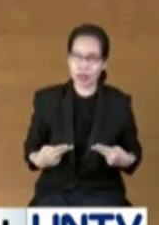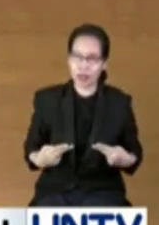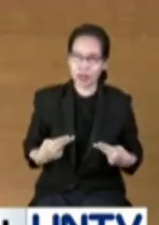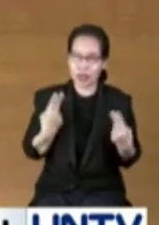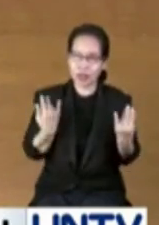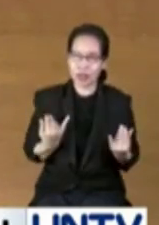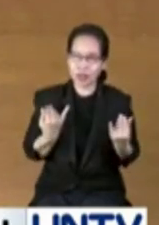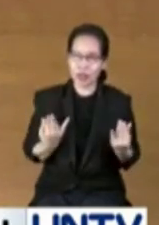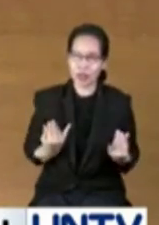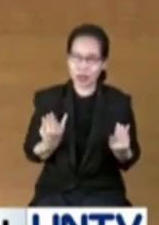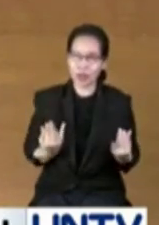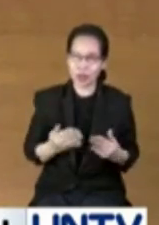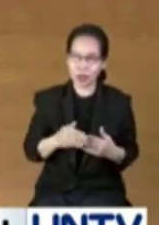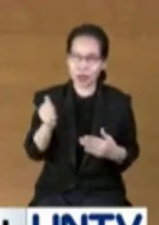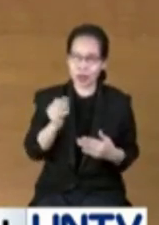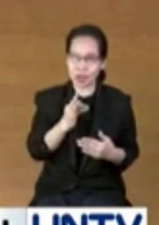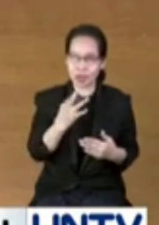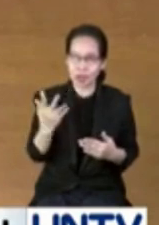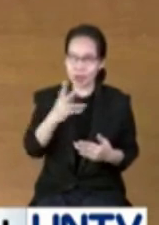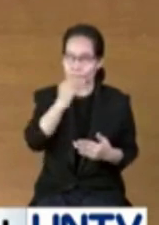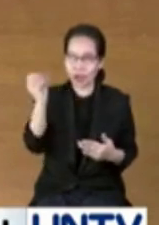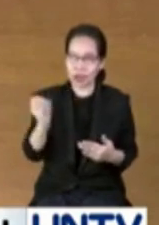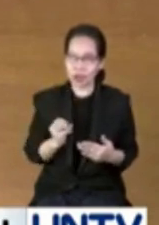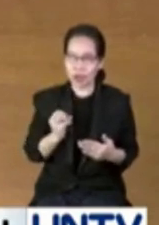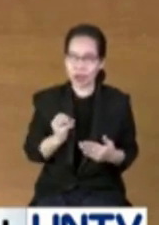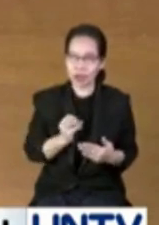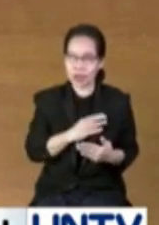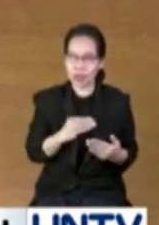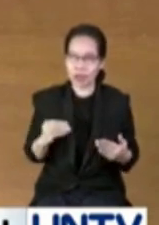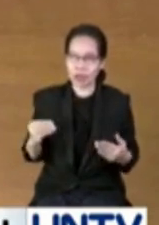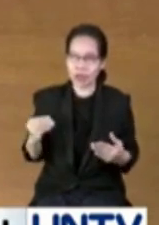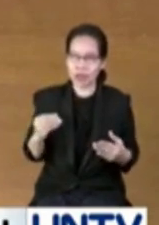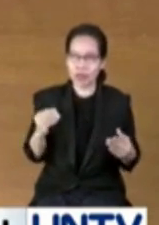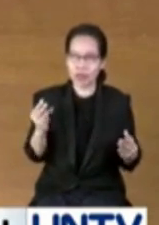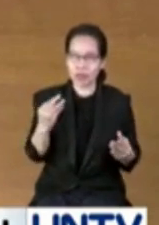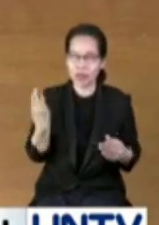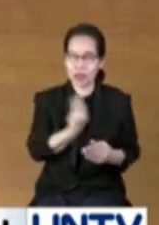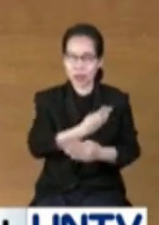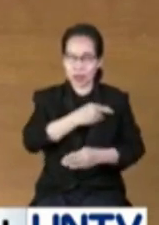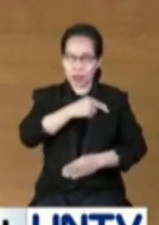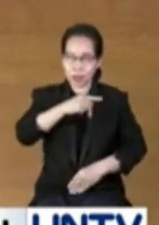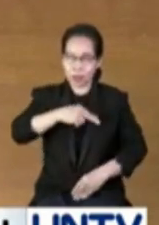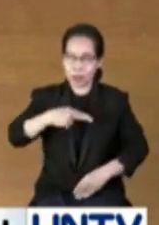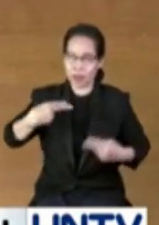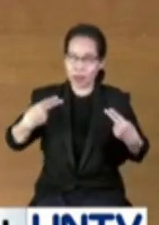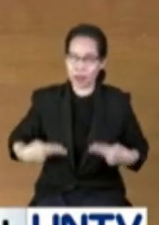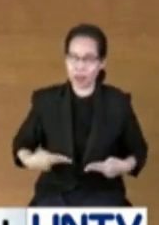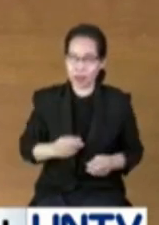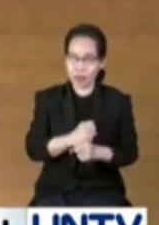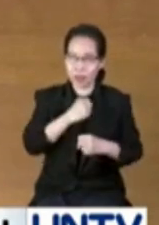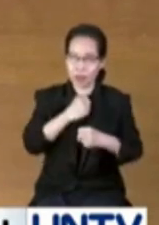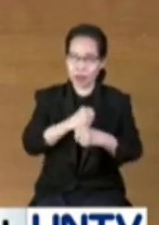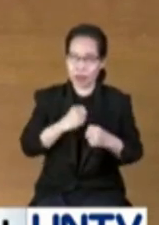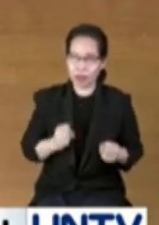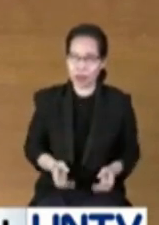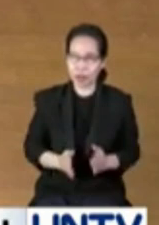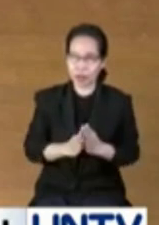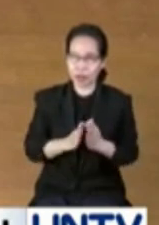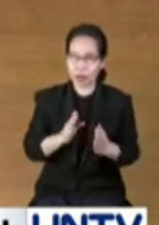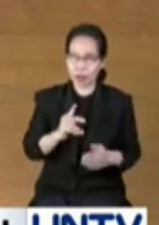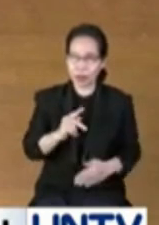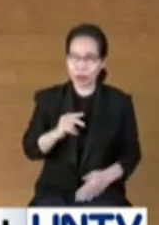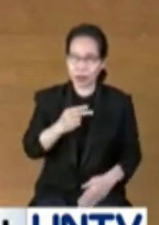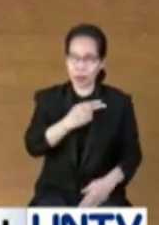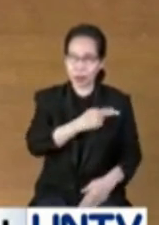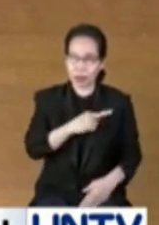mahigit 93% na ang kasapi sa PhilHealth. Sa pinagandang konsulta package ng PhilHealth,